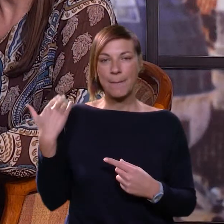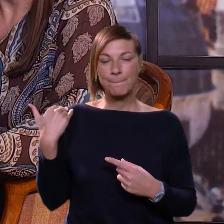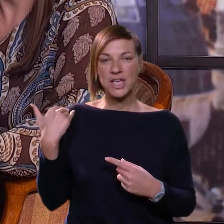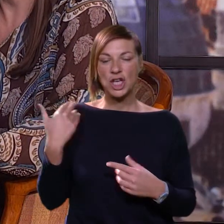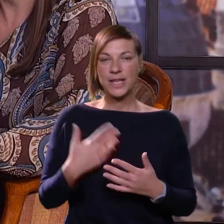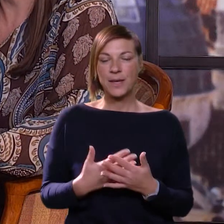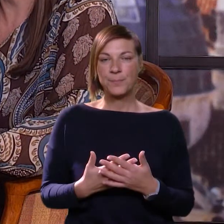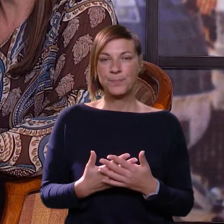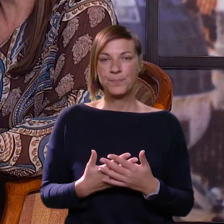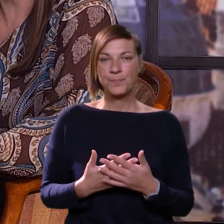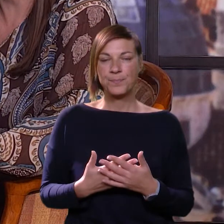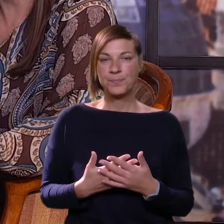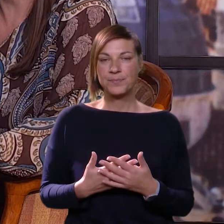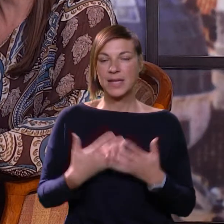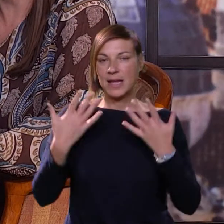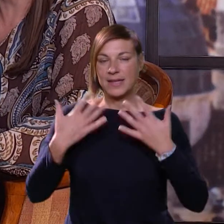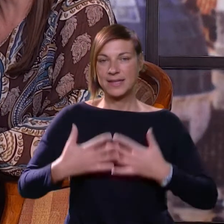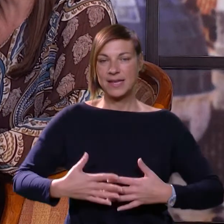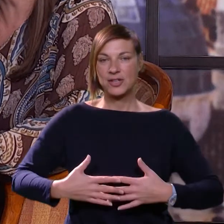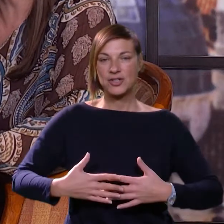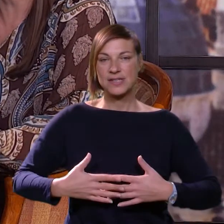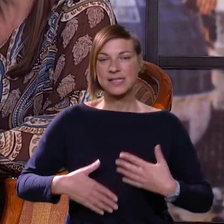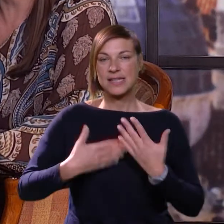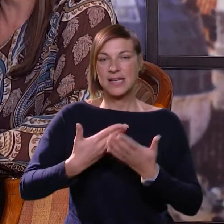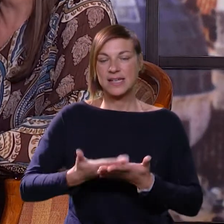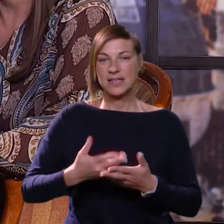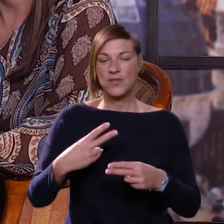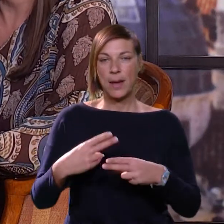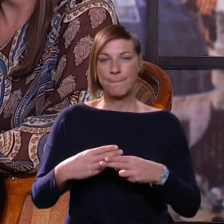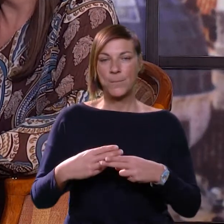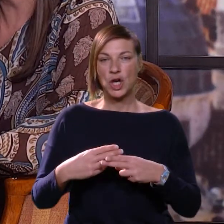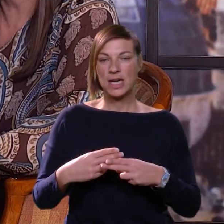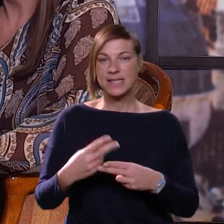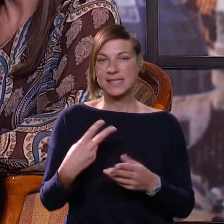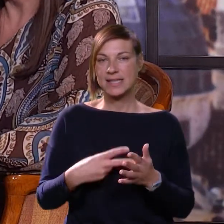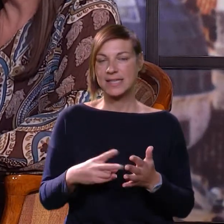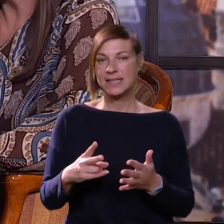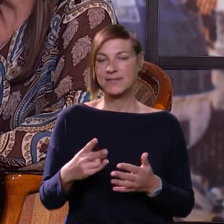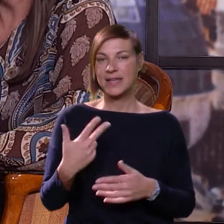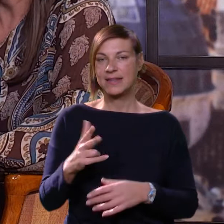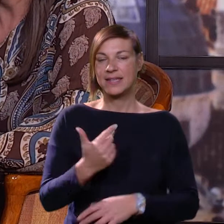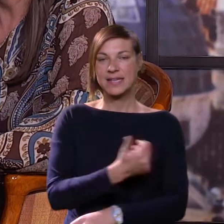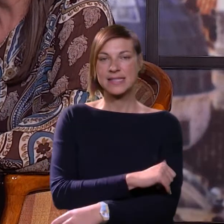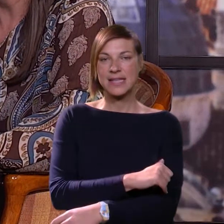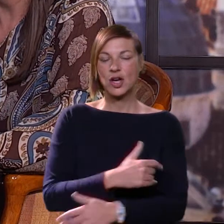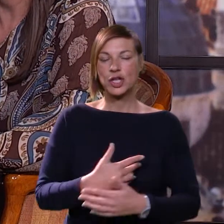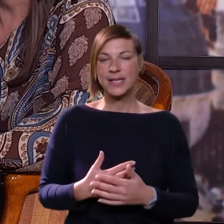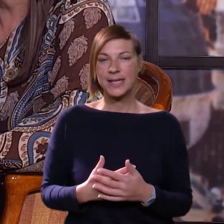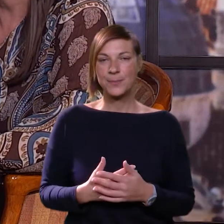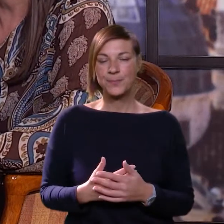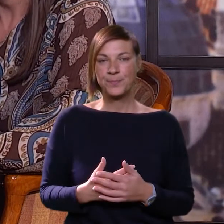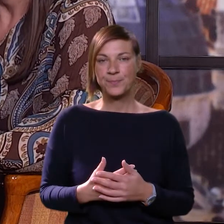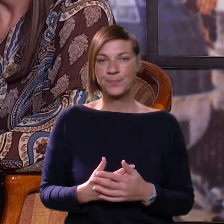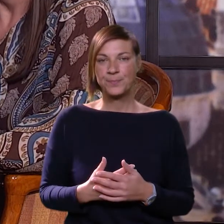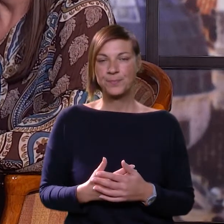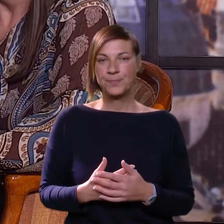bio je zapravo dijagnosticiranje tvoje bolesti 2013.